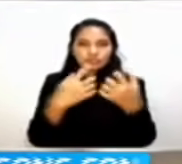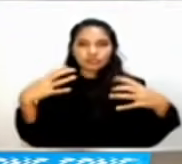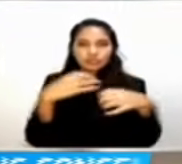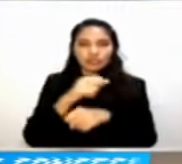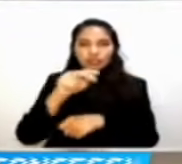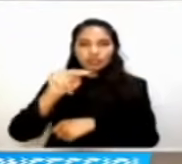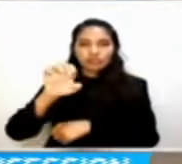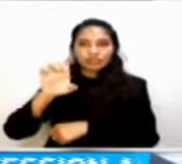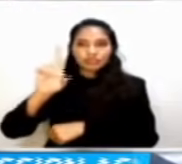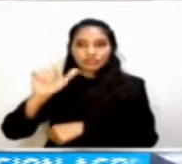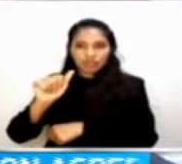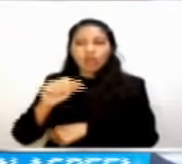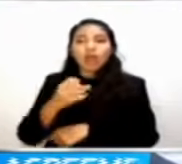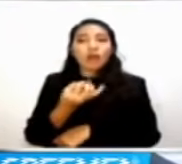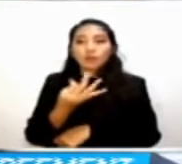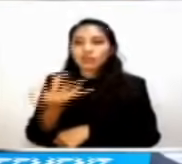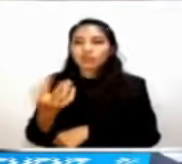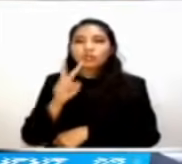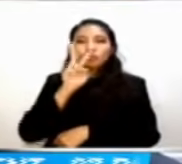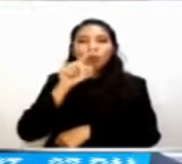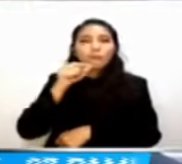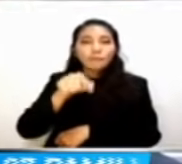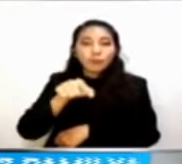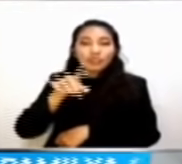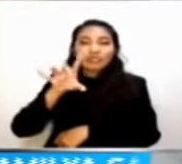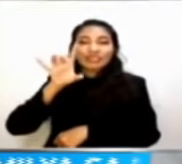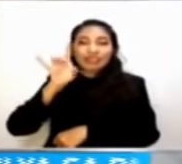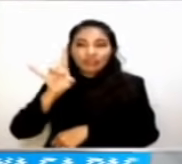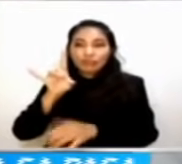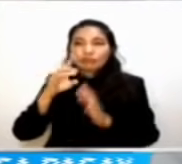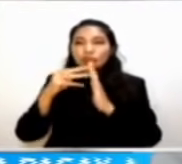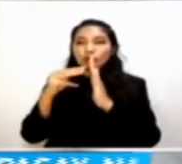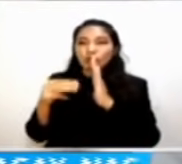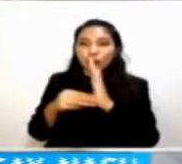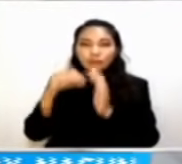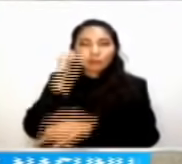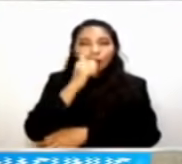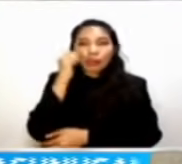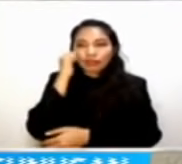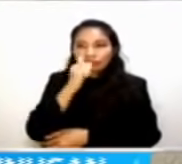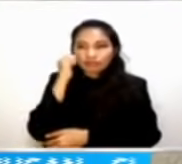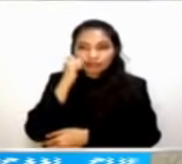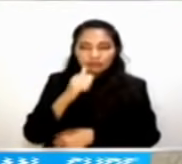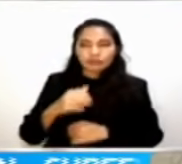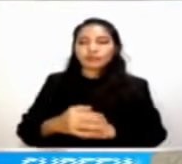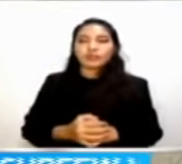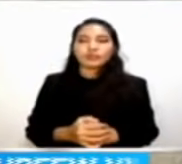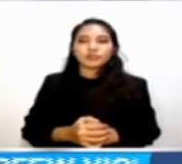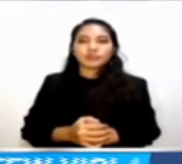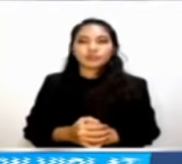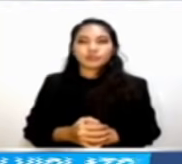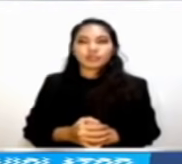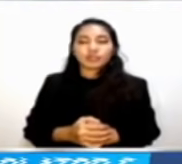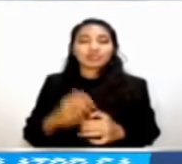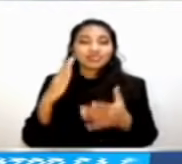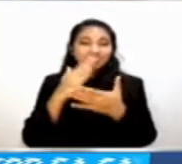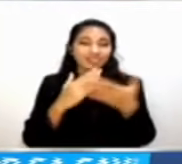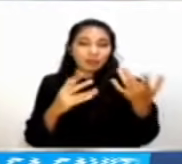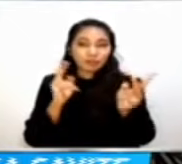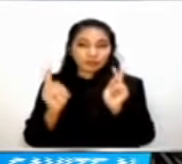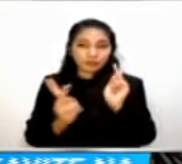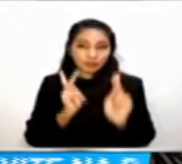iyan kada araw dahil sa mga quarantine restriction. Sa iba, hindi man trilyon at bilyon ang